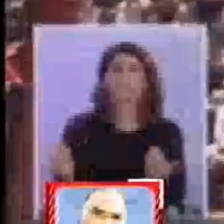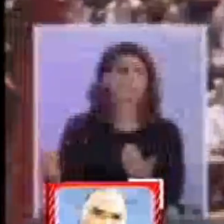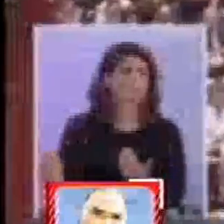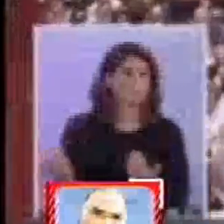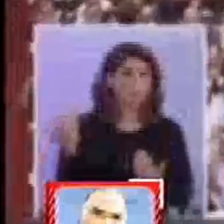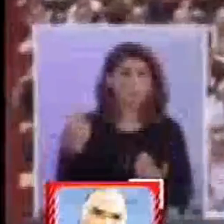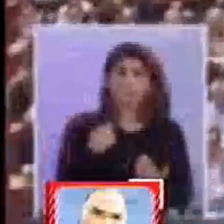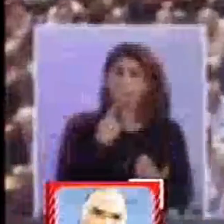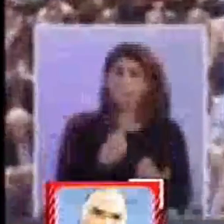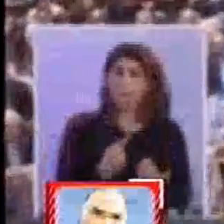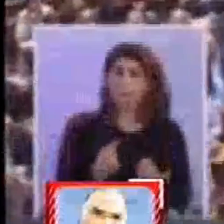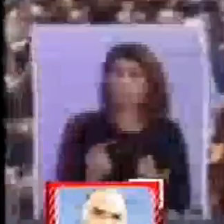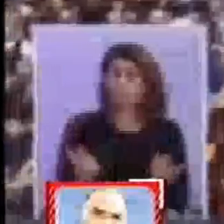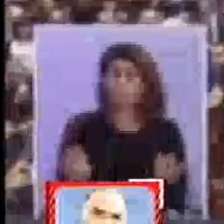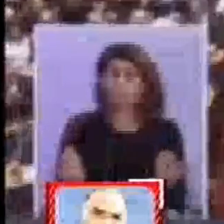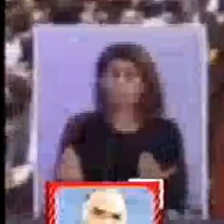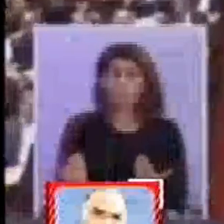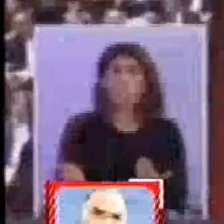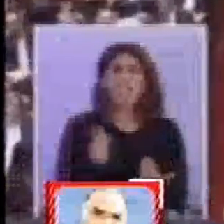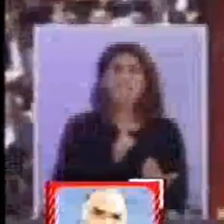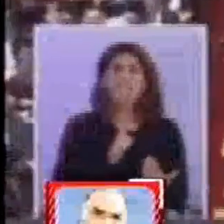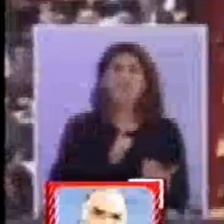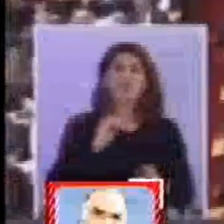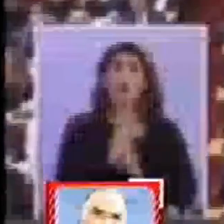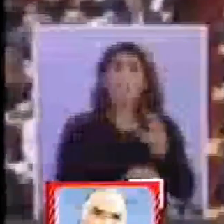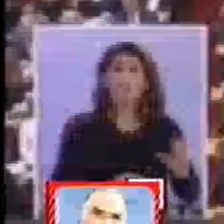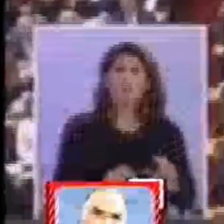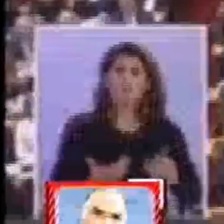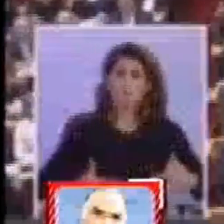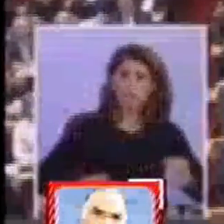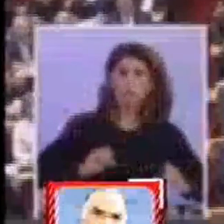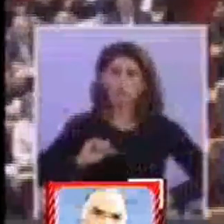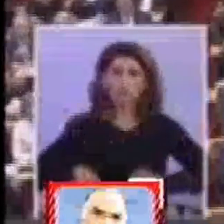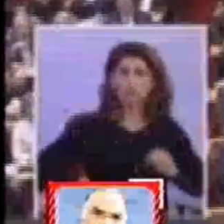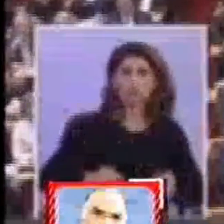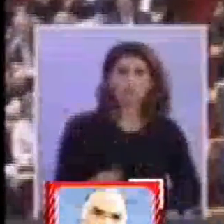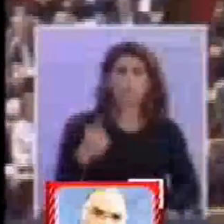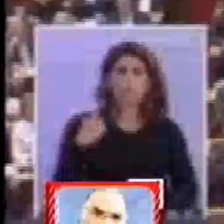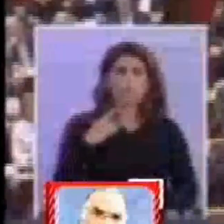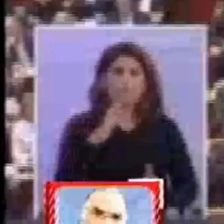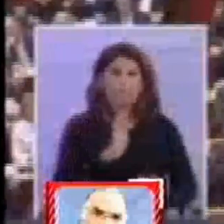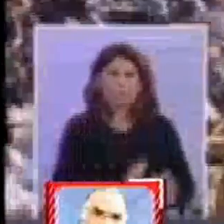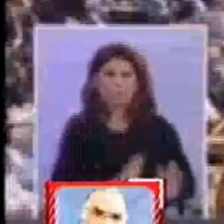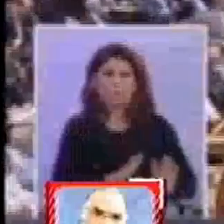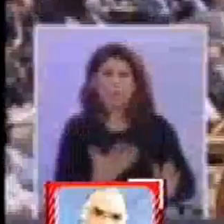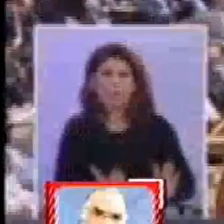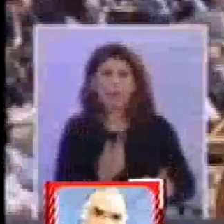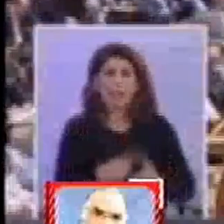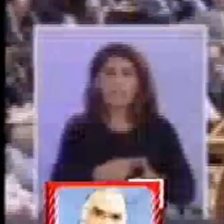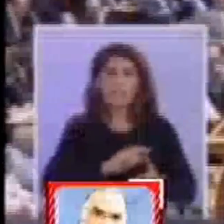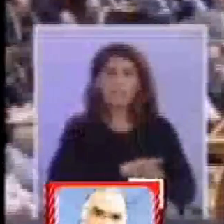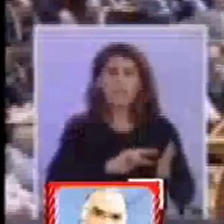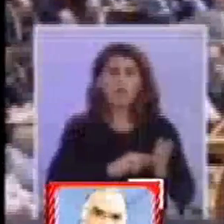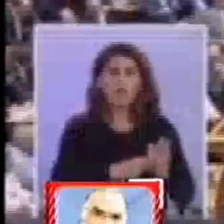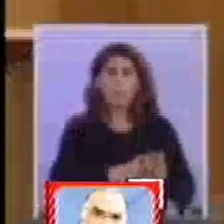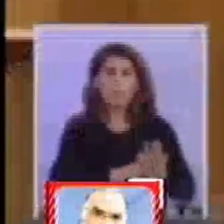περιμένετε λοιπόν, μάλλον θεωρείτε ότι από εδώ και πέρα με τα δεδομένα που έχετε... Υπάρχει ειρήνη, ειρήνη ημίν. Με τα δεδομένα που